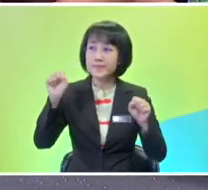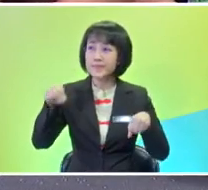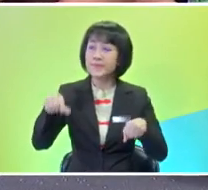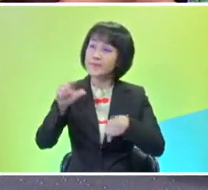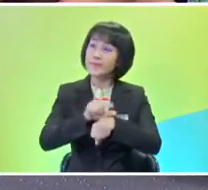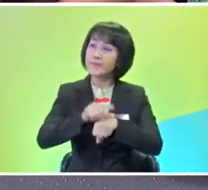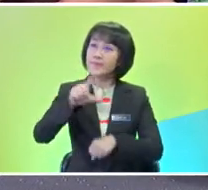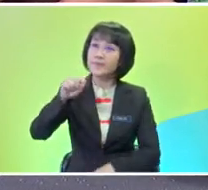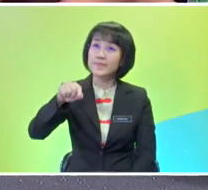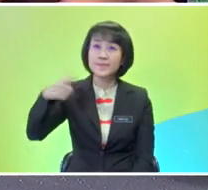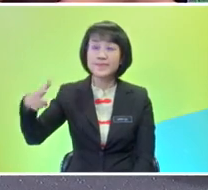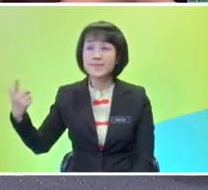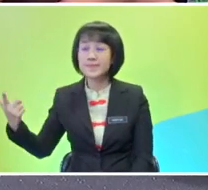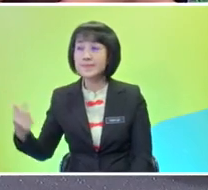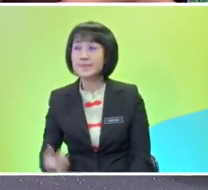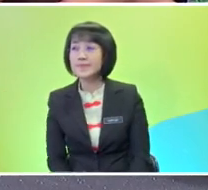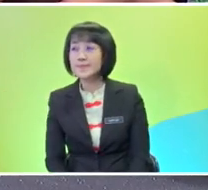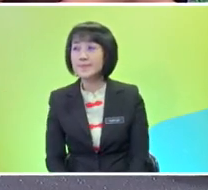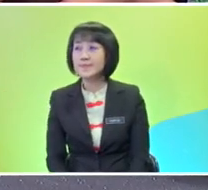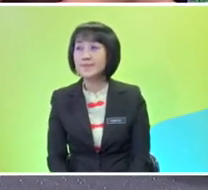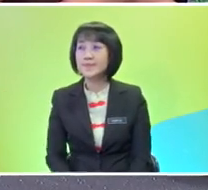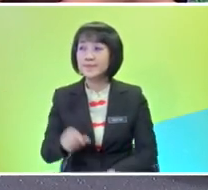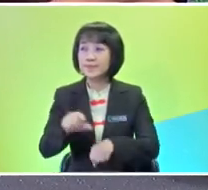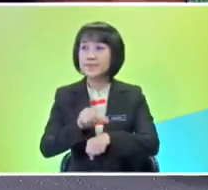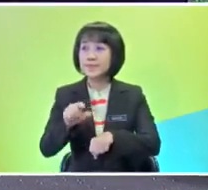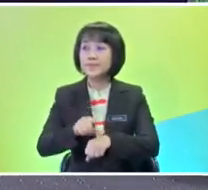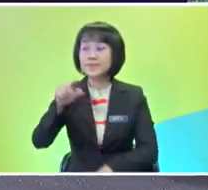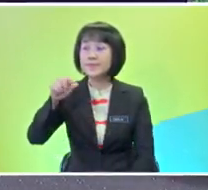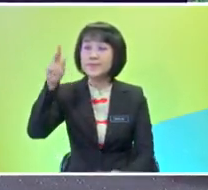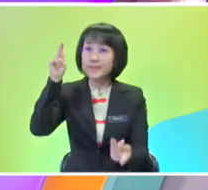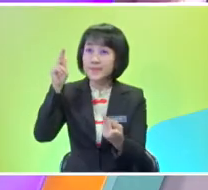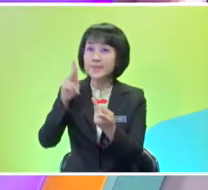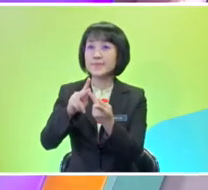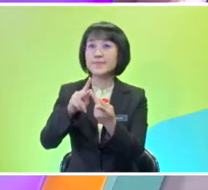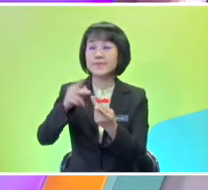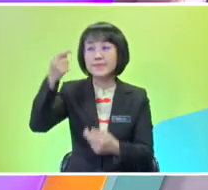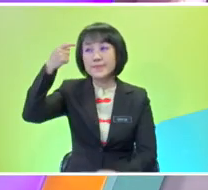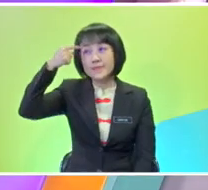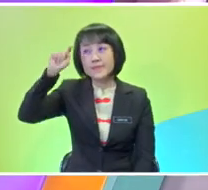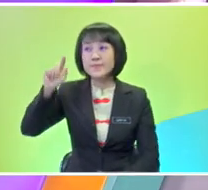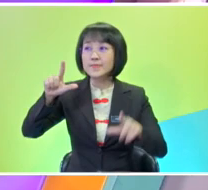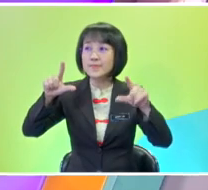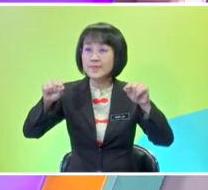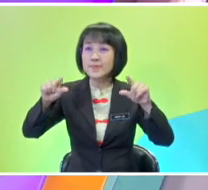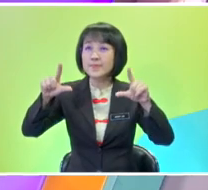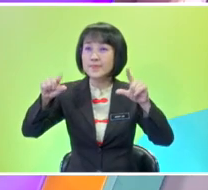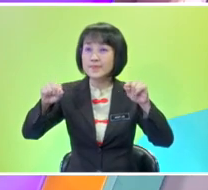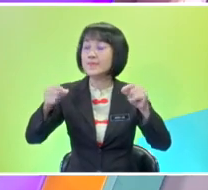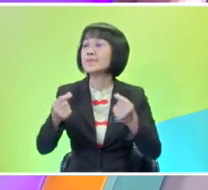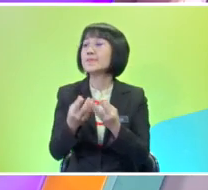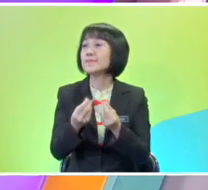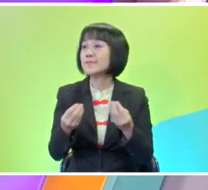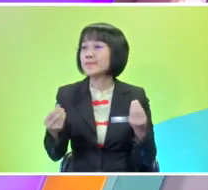agak kuat lah untuk melekat yang sesuai untuk melekatkan pasir kalau kita gunakan yang susah untuk melihat kasih